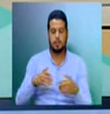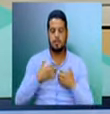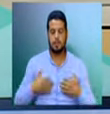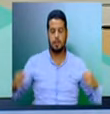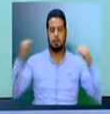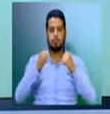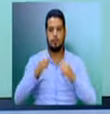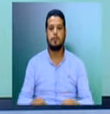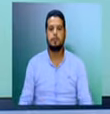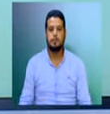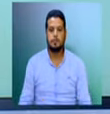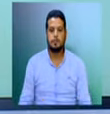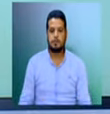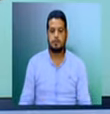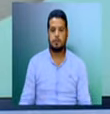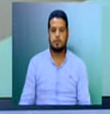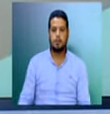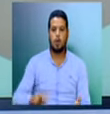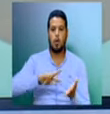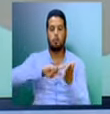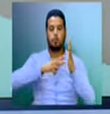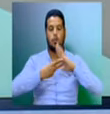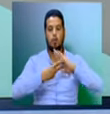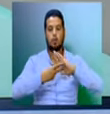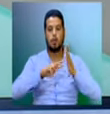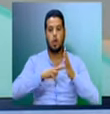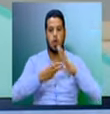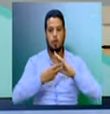وضع استراتيجية وطنية للنهوض